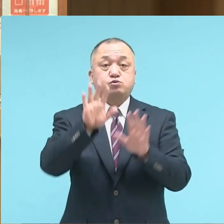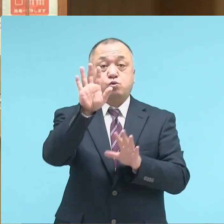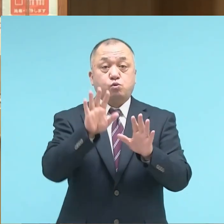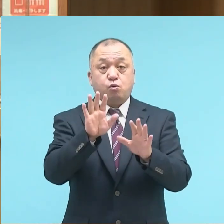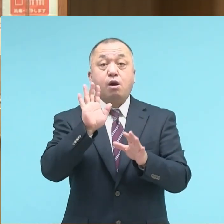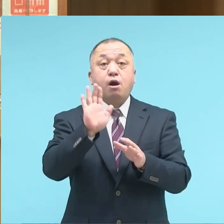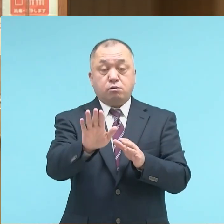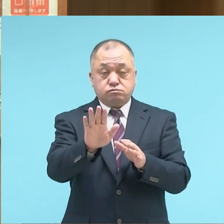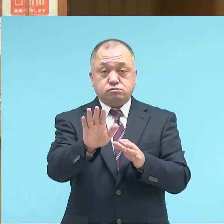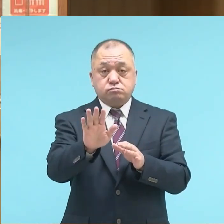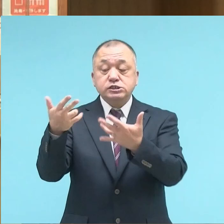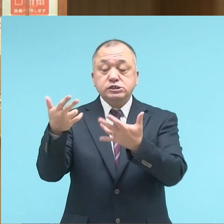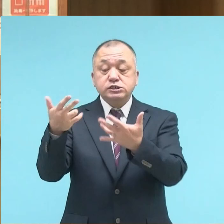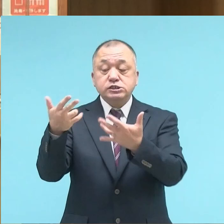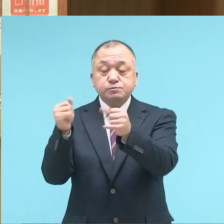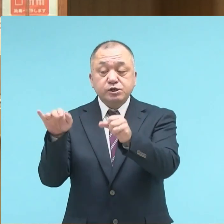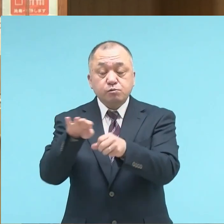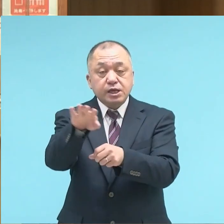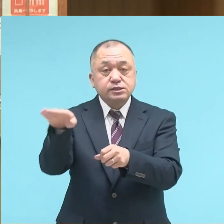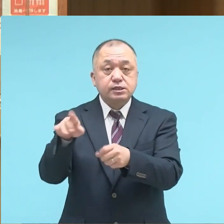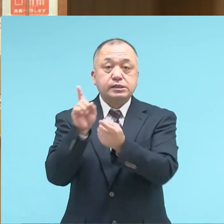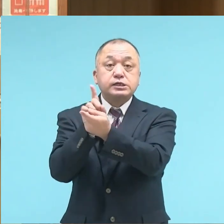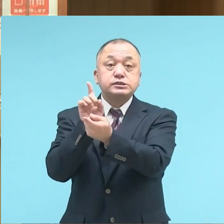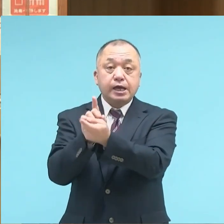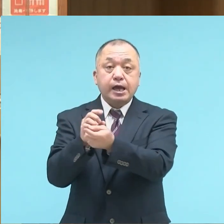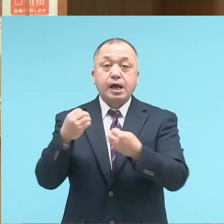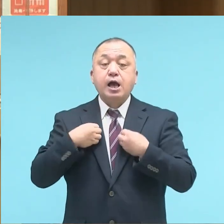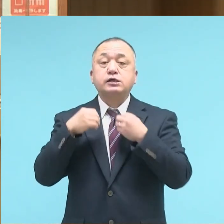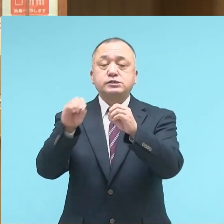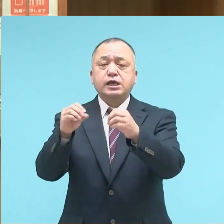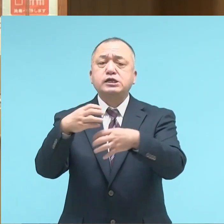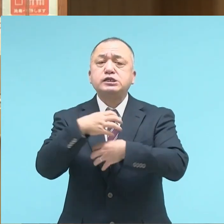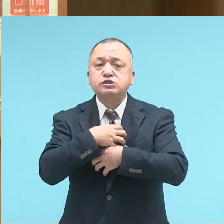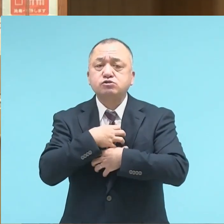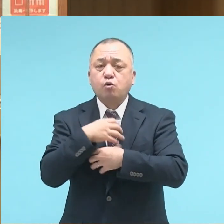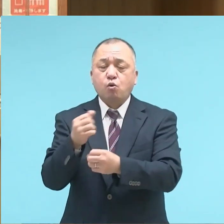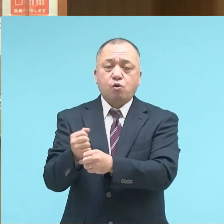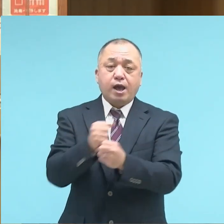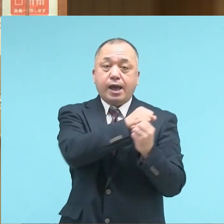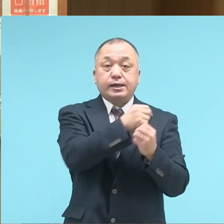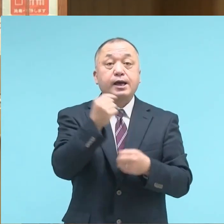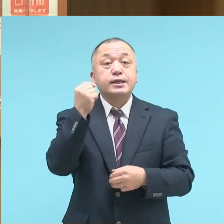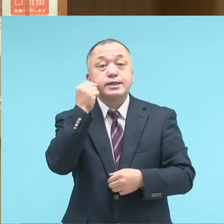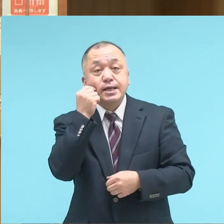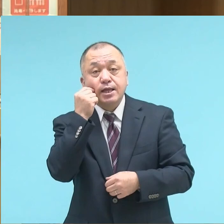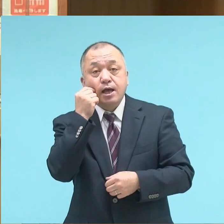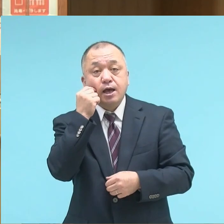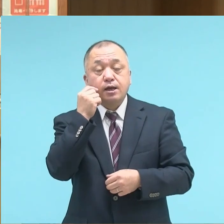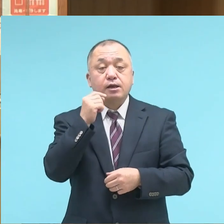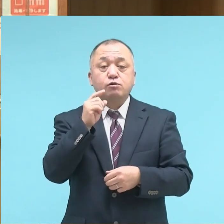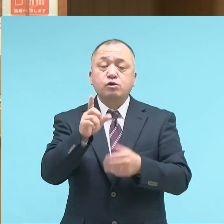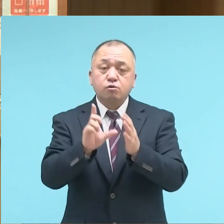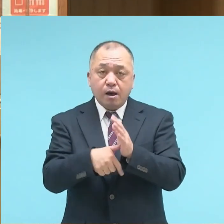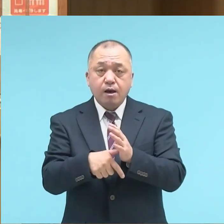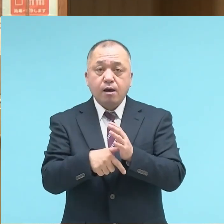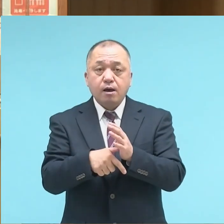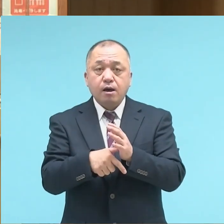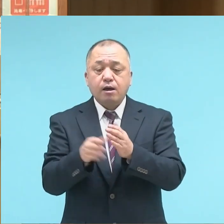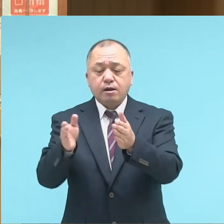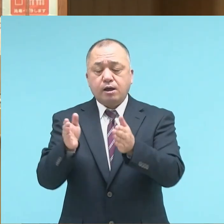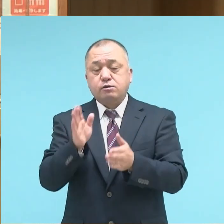じているときに、市民の皆さんに対して感染リスクを回避できない、そういった外出については控えていただきた